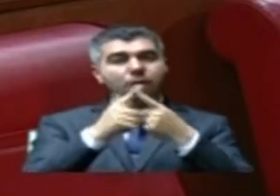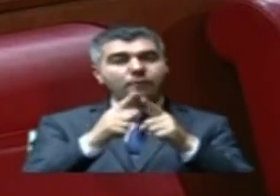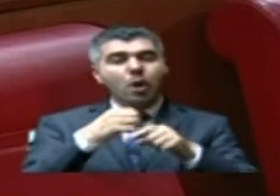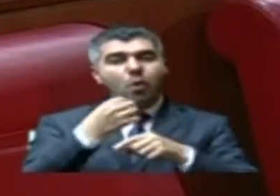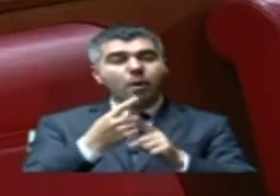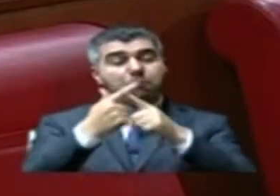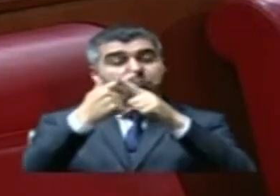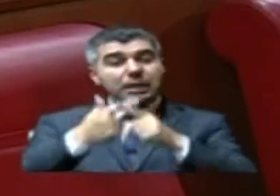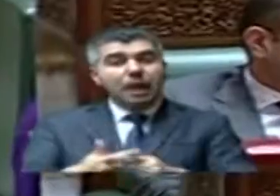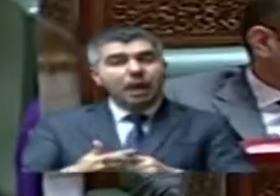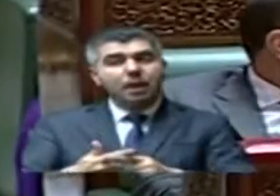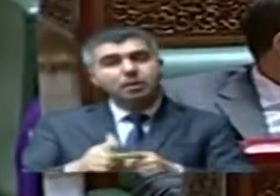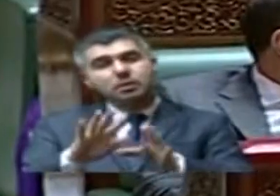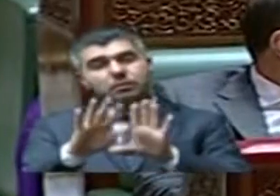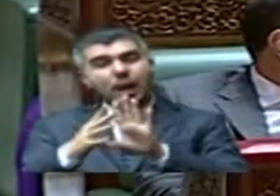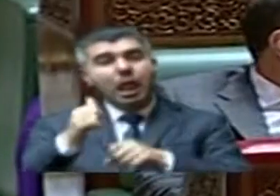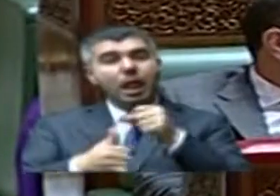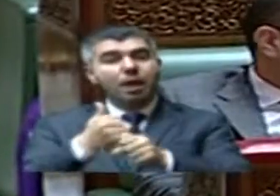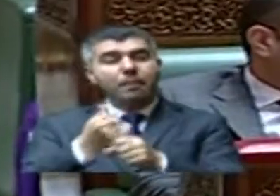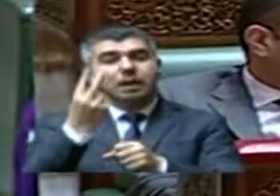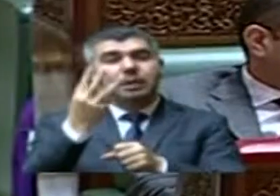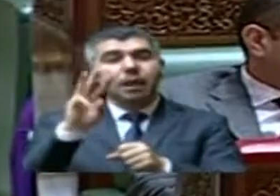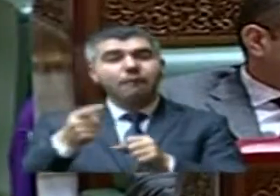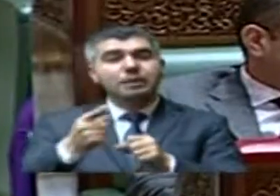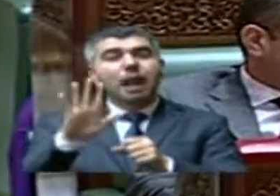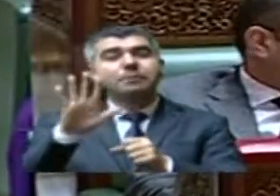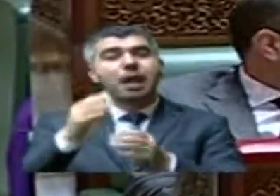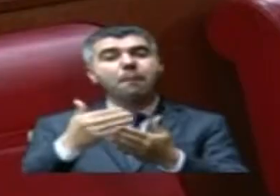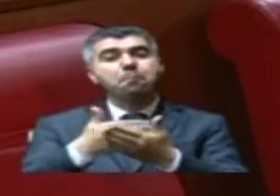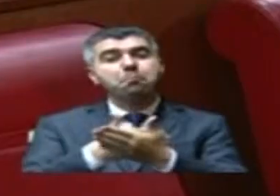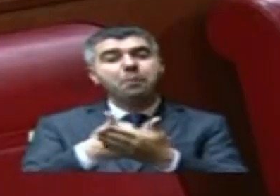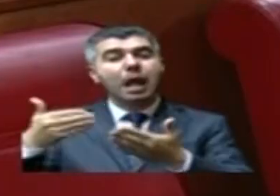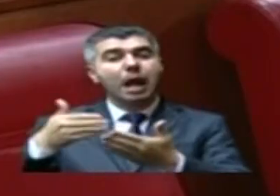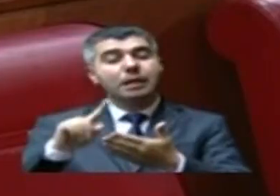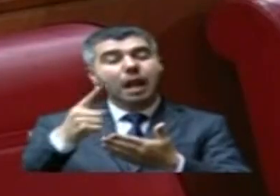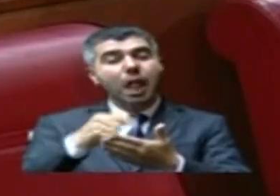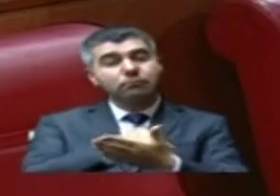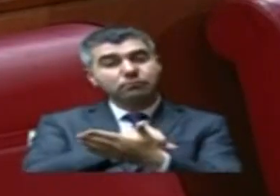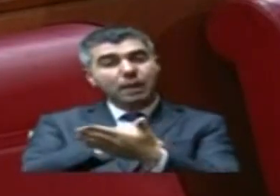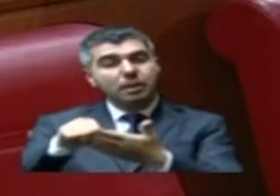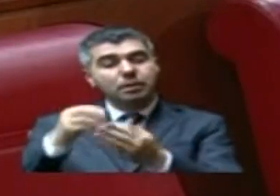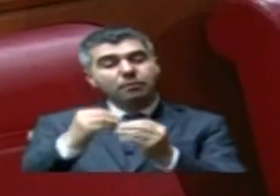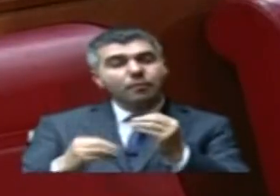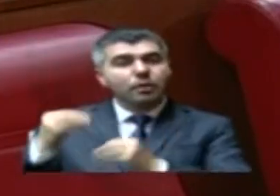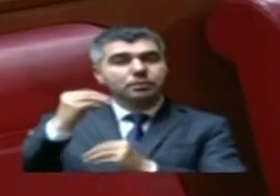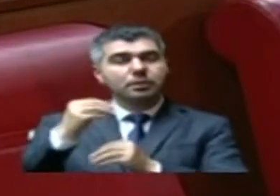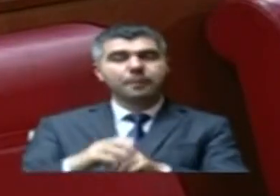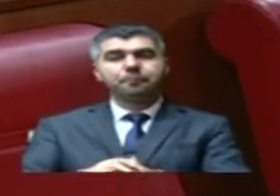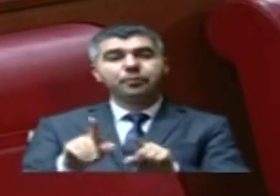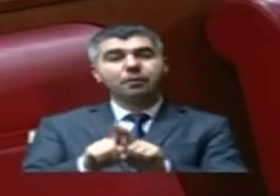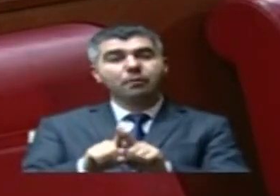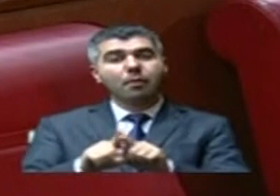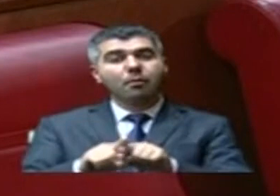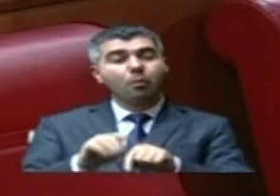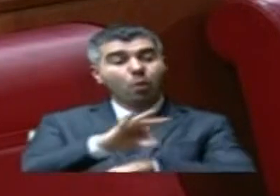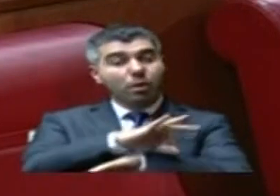واحد الميزانية ديال في السنة الماضية 3.5 مليار درهم إضافية. التوظيف عبر الأكاديميات